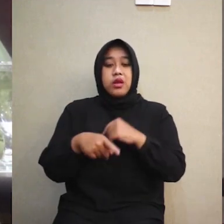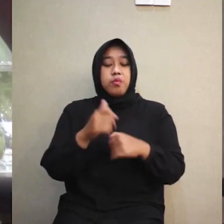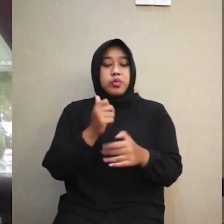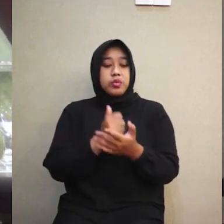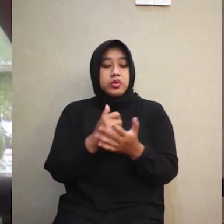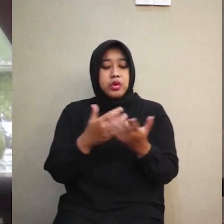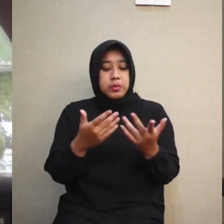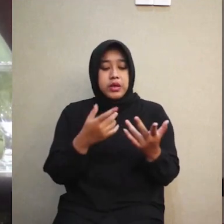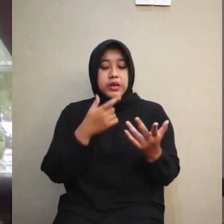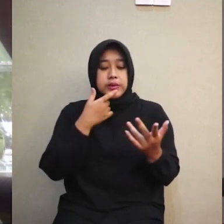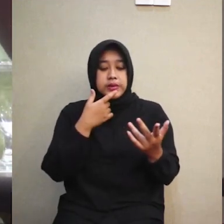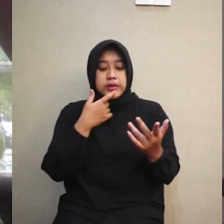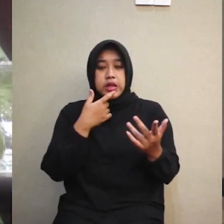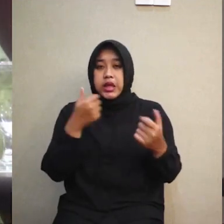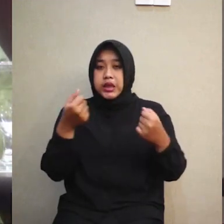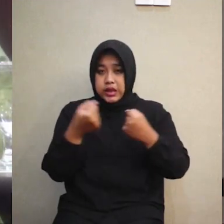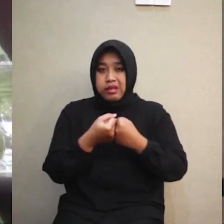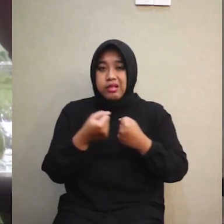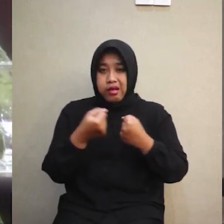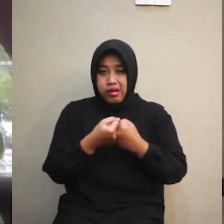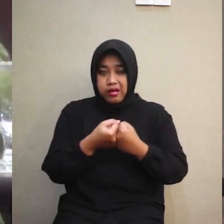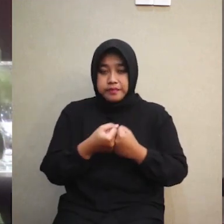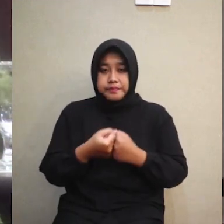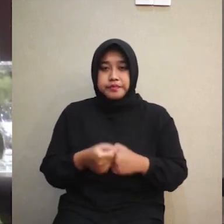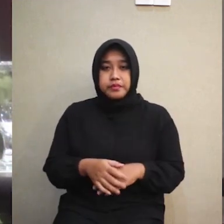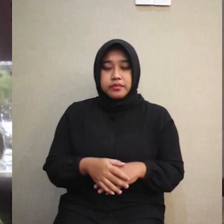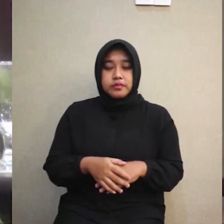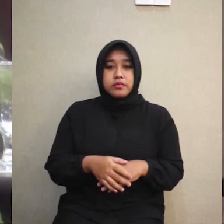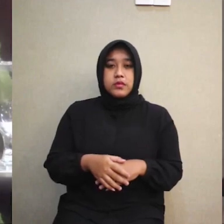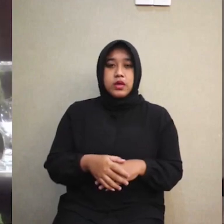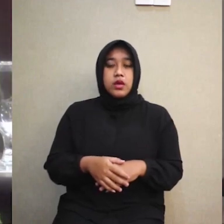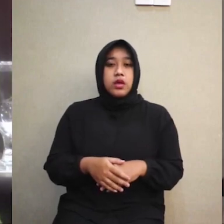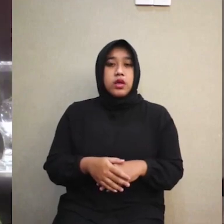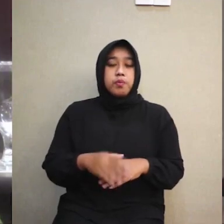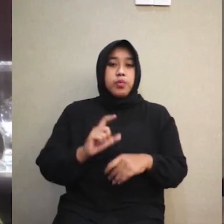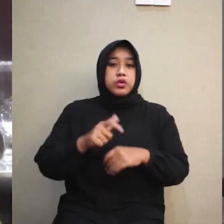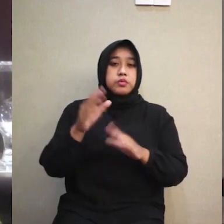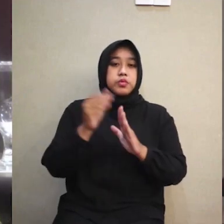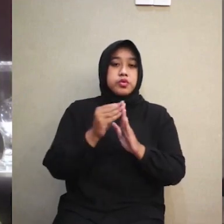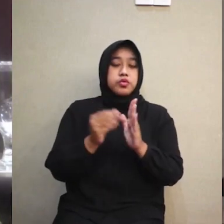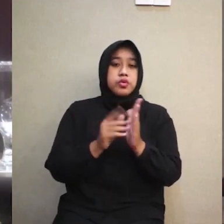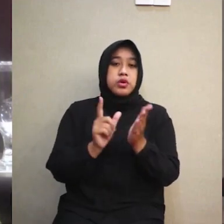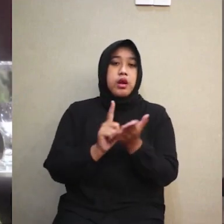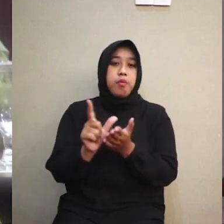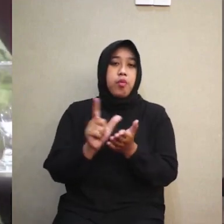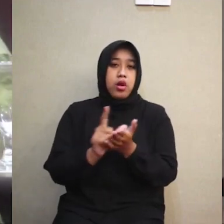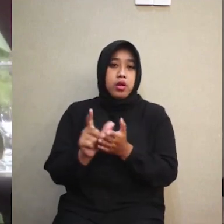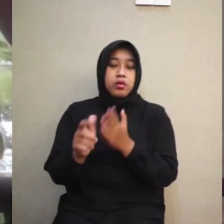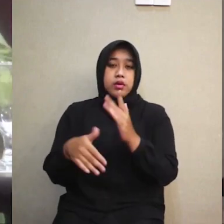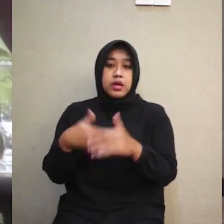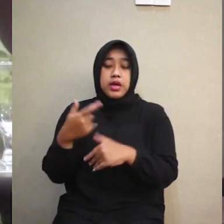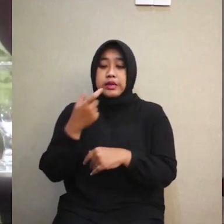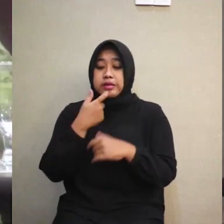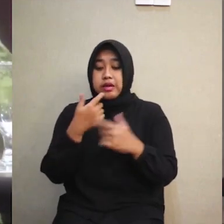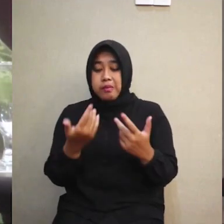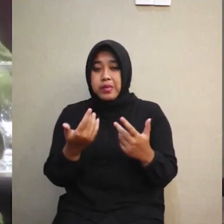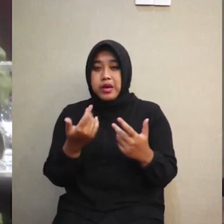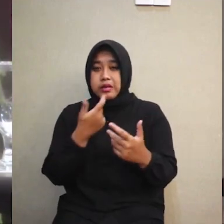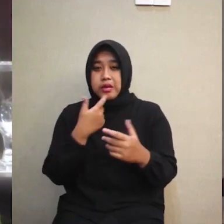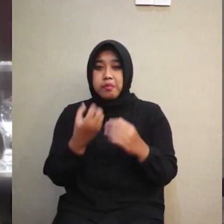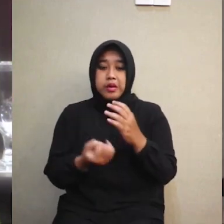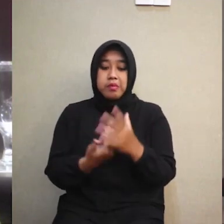menjadi menjadi tantangan juga belum lagi ke dalam penyusunan laporan-laporan kemudian terkait dengan